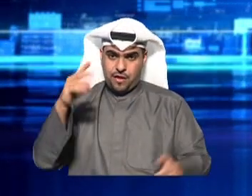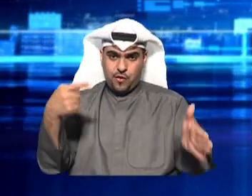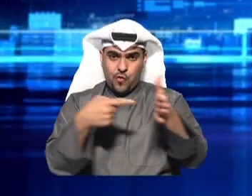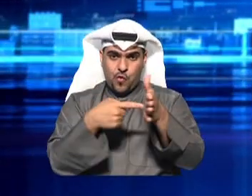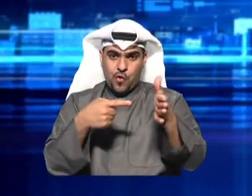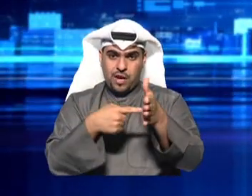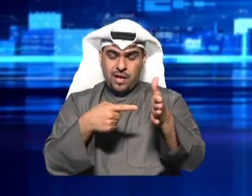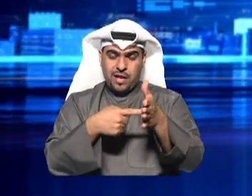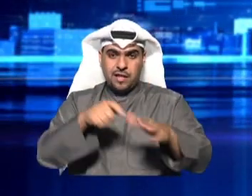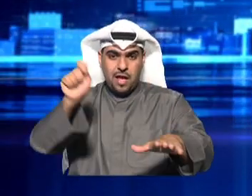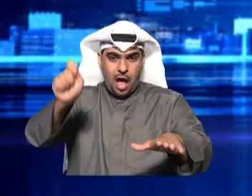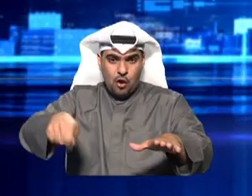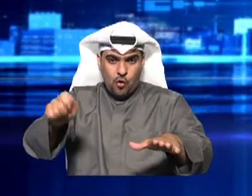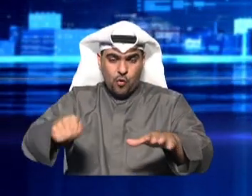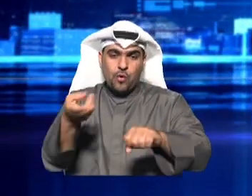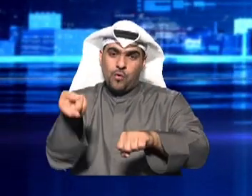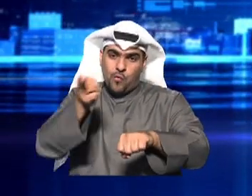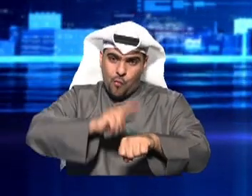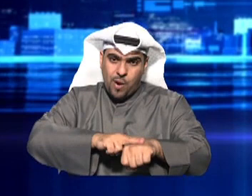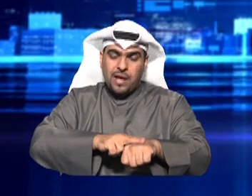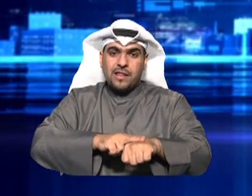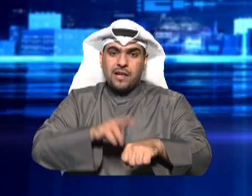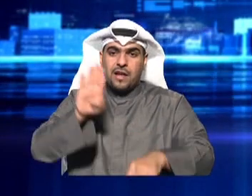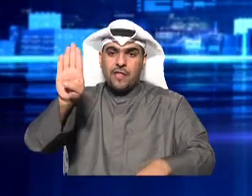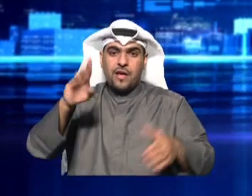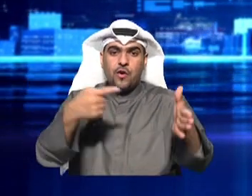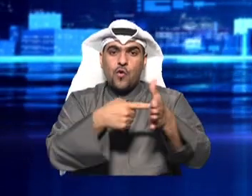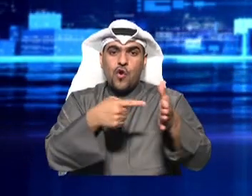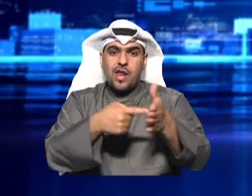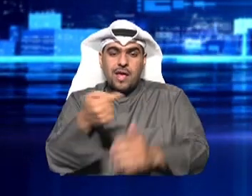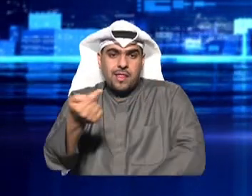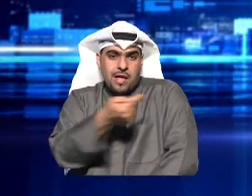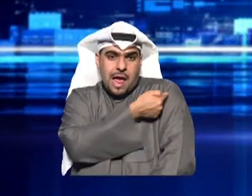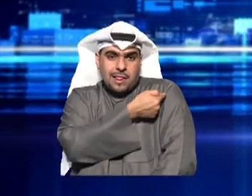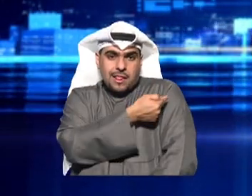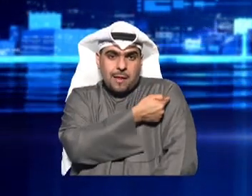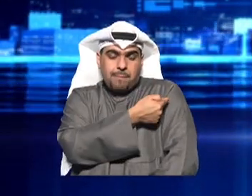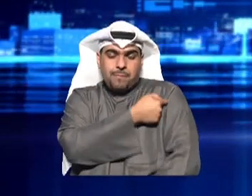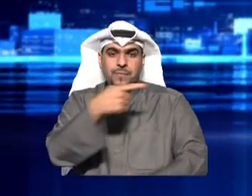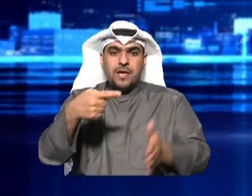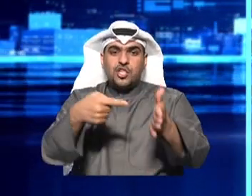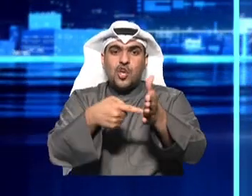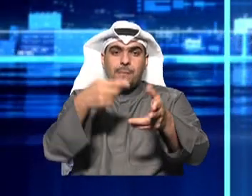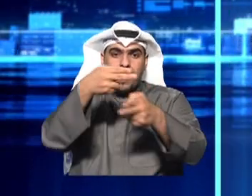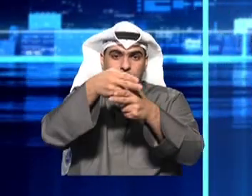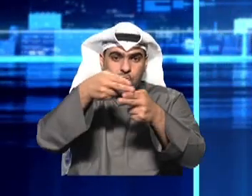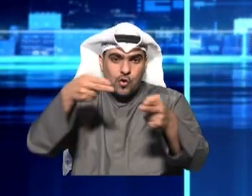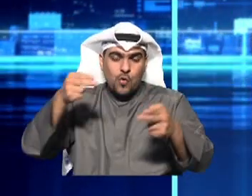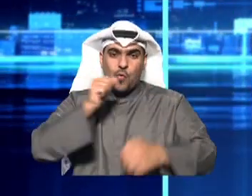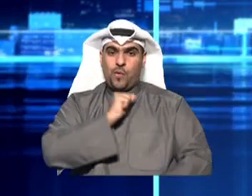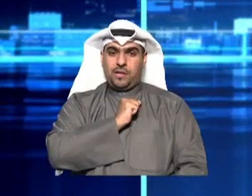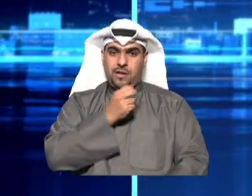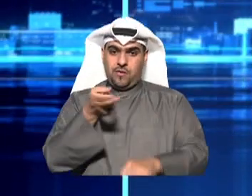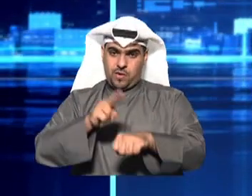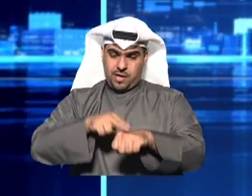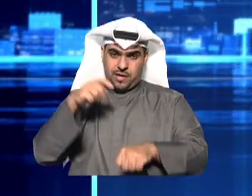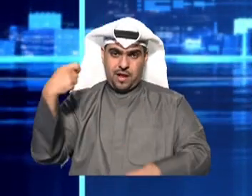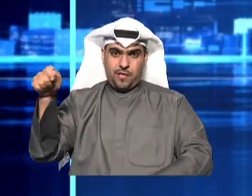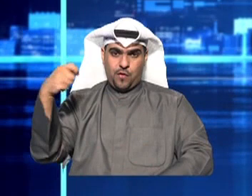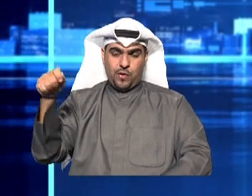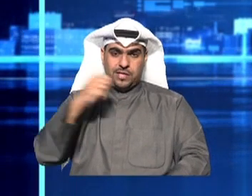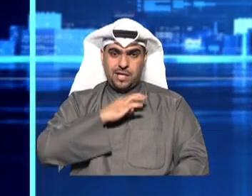بجامعة الكويت، وقد بشرت التحقيق من جانبها. وكان صالح قد أصدر الجمعة الماضية أوامره بتشكيل لجنة